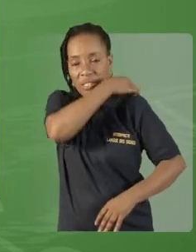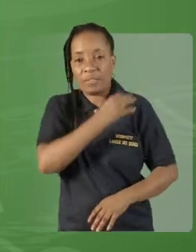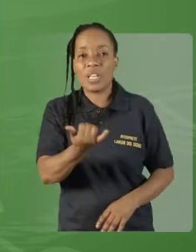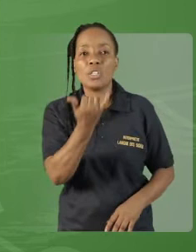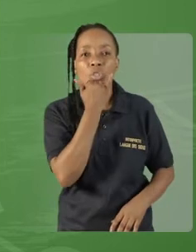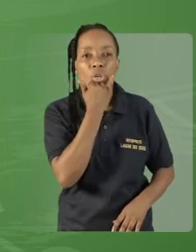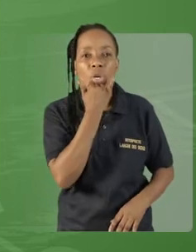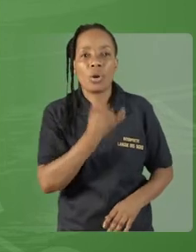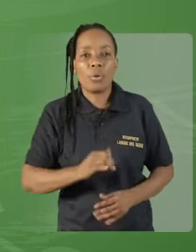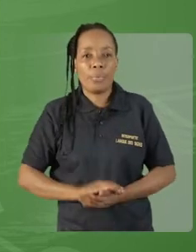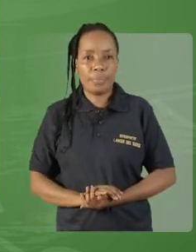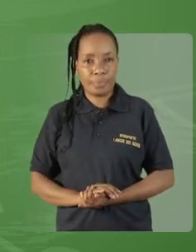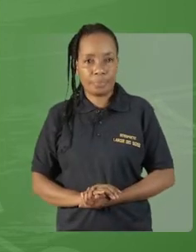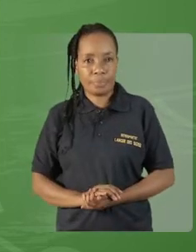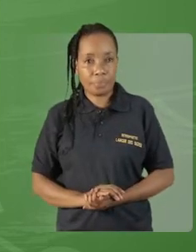citation.